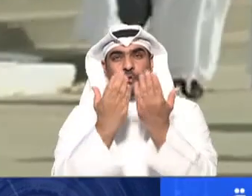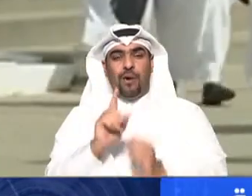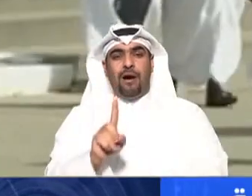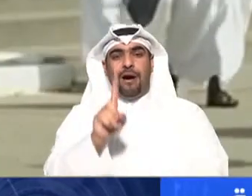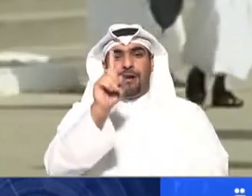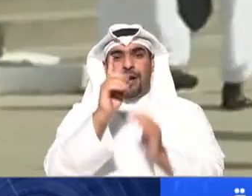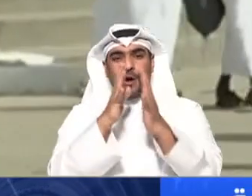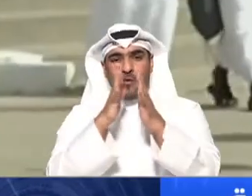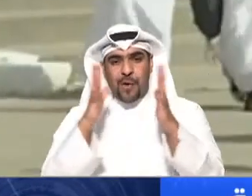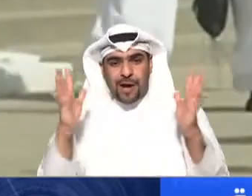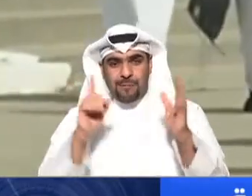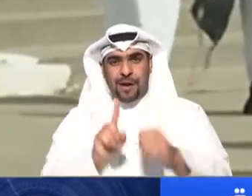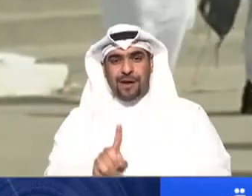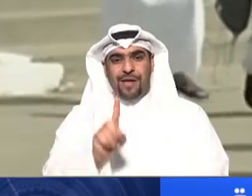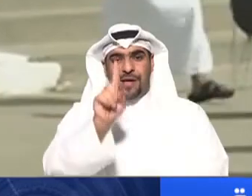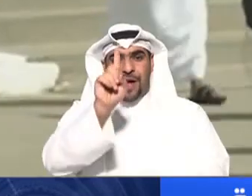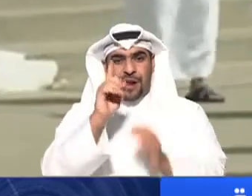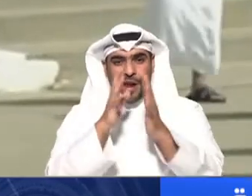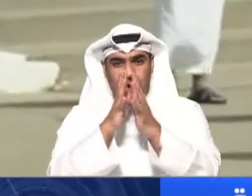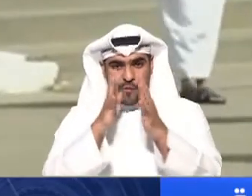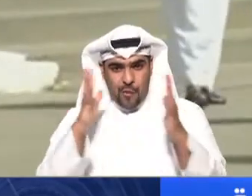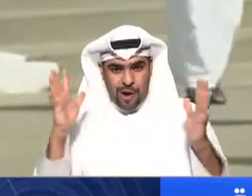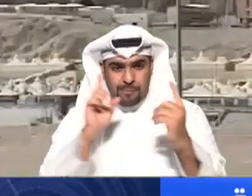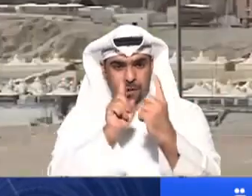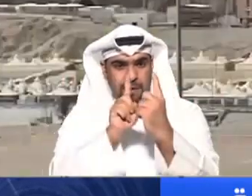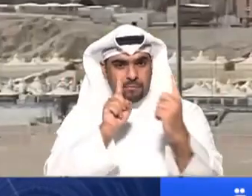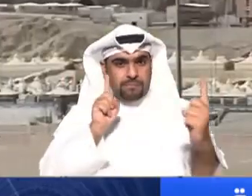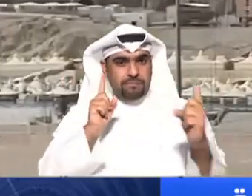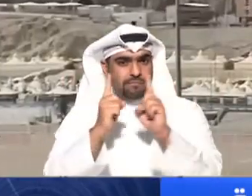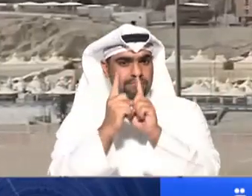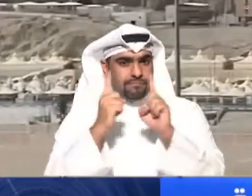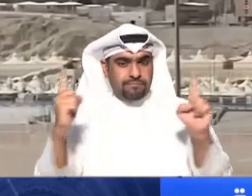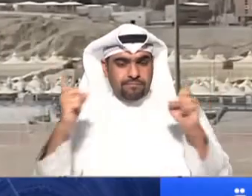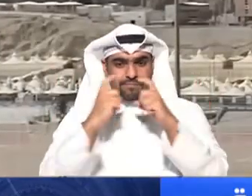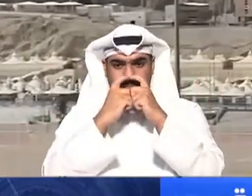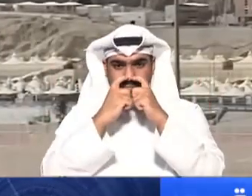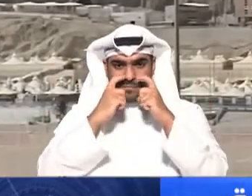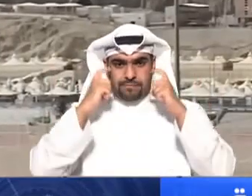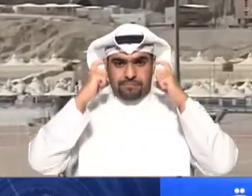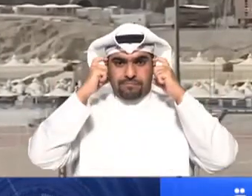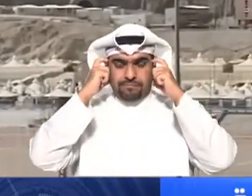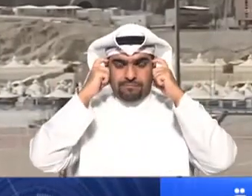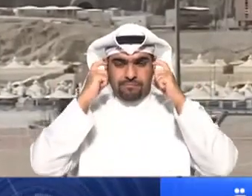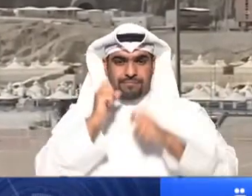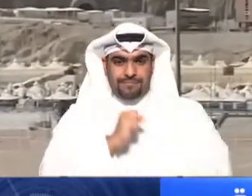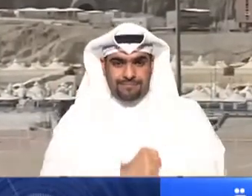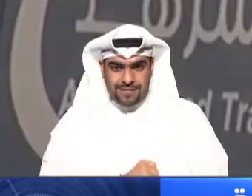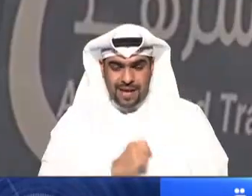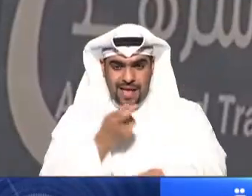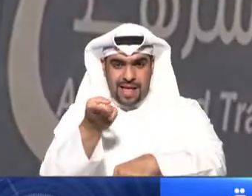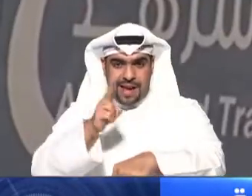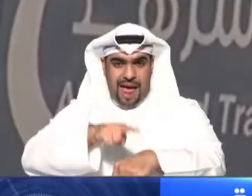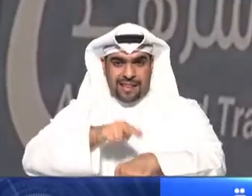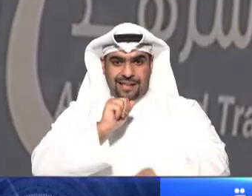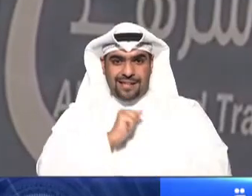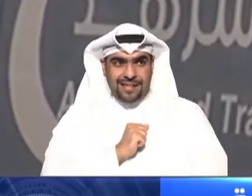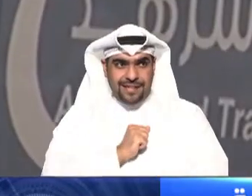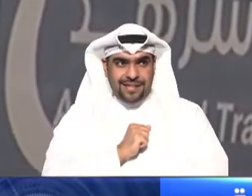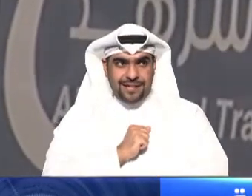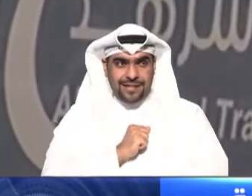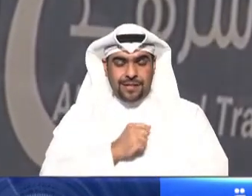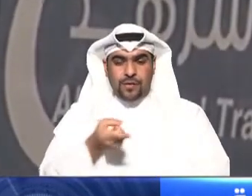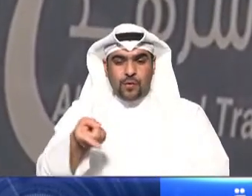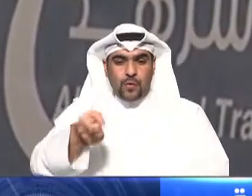مع تطبيق كامل للتباعد الجسدي وفق ما رسم على أرض المشاعر المقدسة، مع قياس